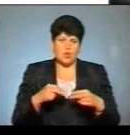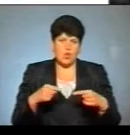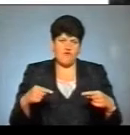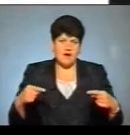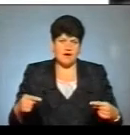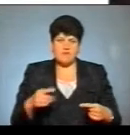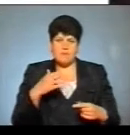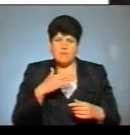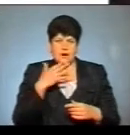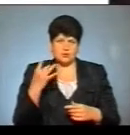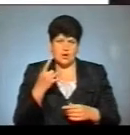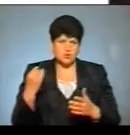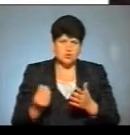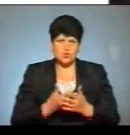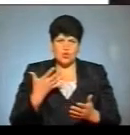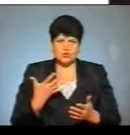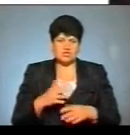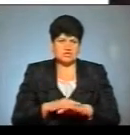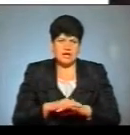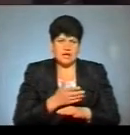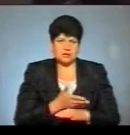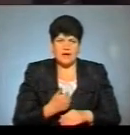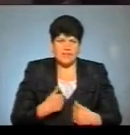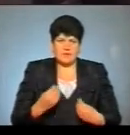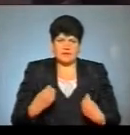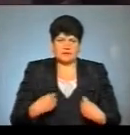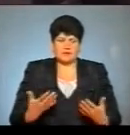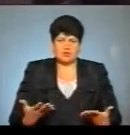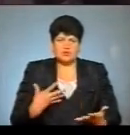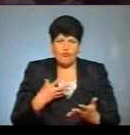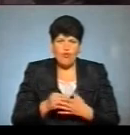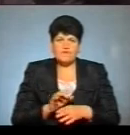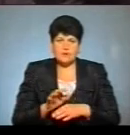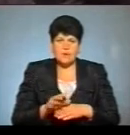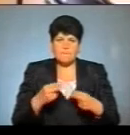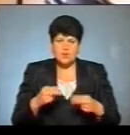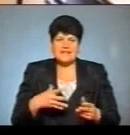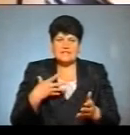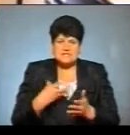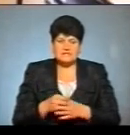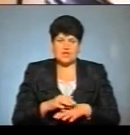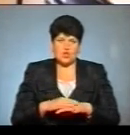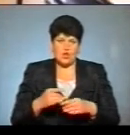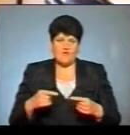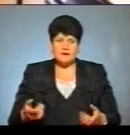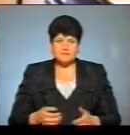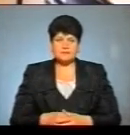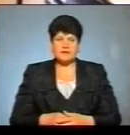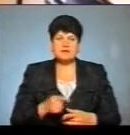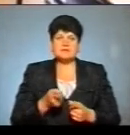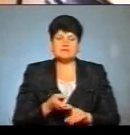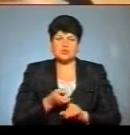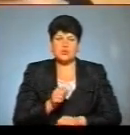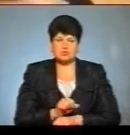разів дорожчий, як на ринку, а нам не дають своїм виробникам змогу продати свій товар. Через протест підприємців